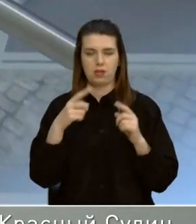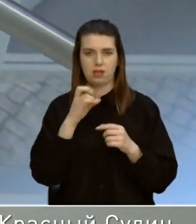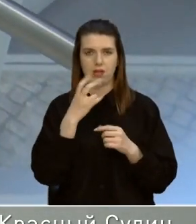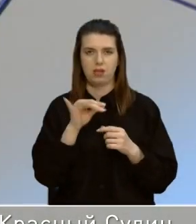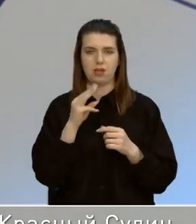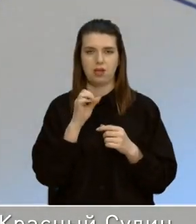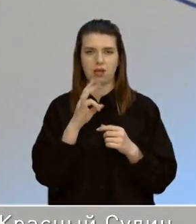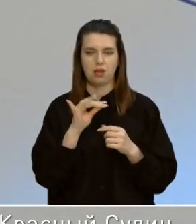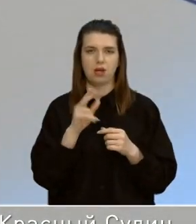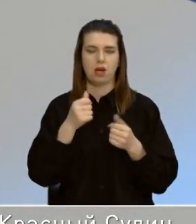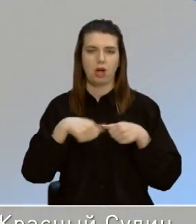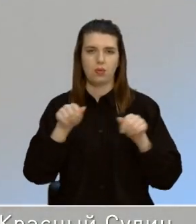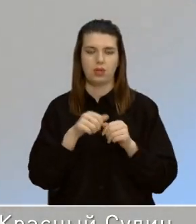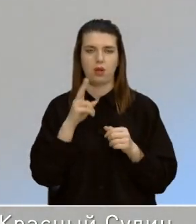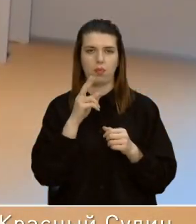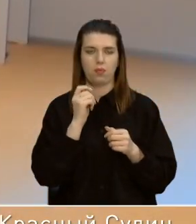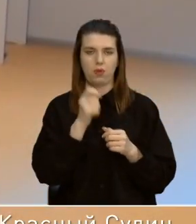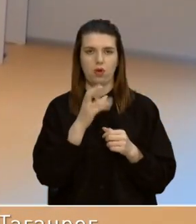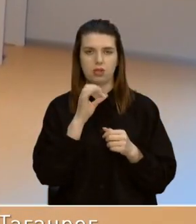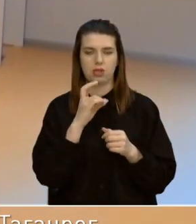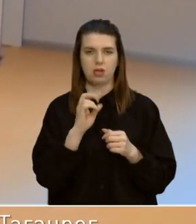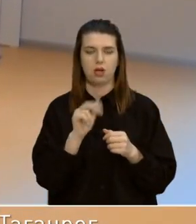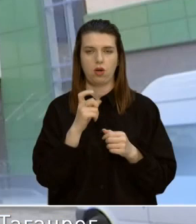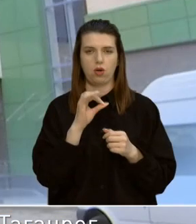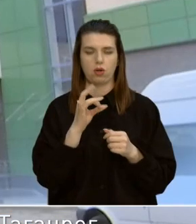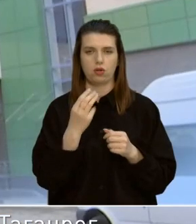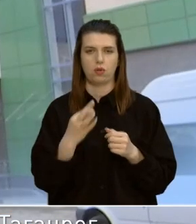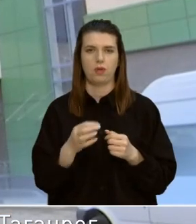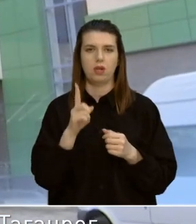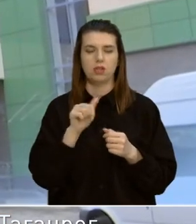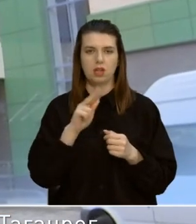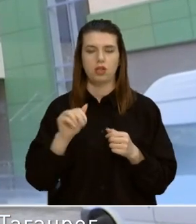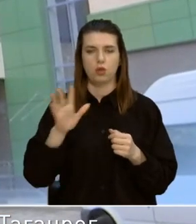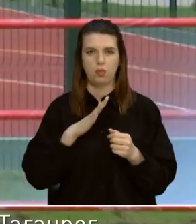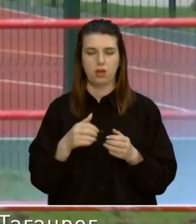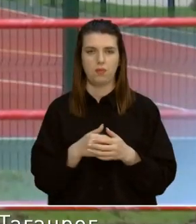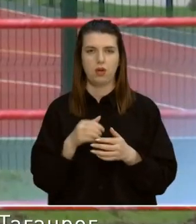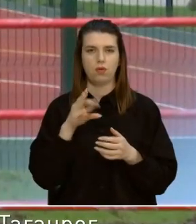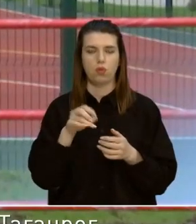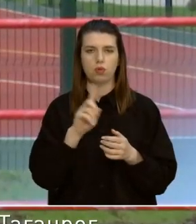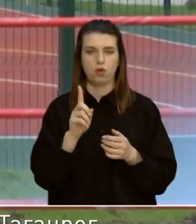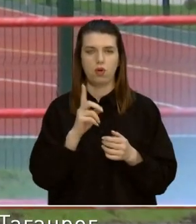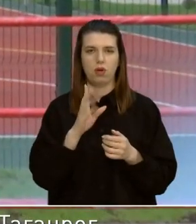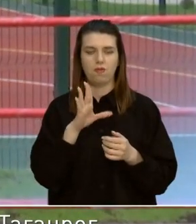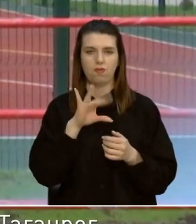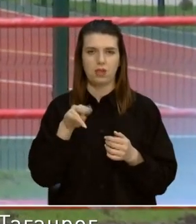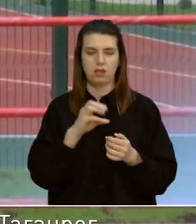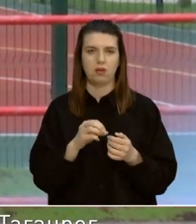техники. Комиссия поставила работе оценку «хорошо». И задача была в том, чтобы